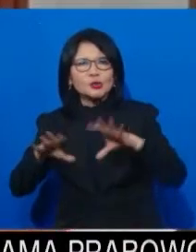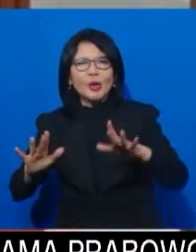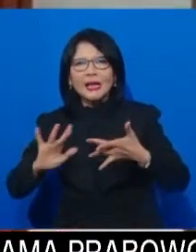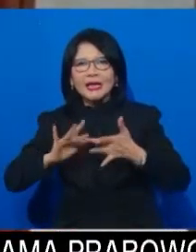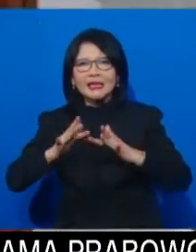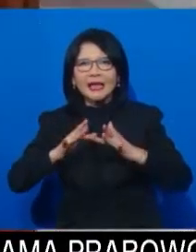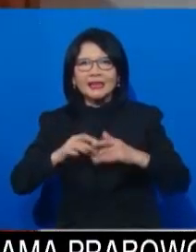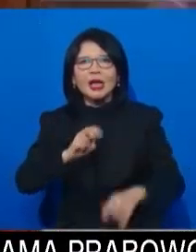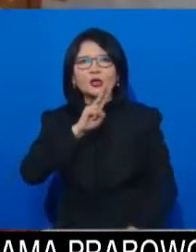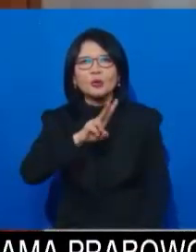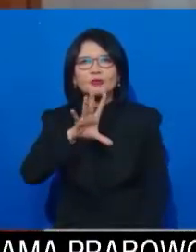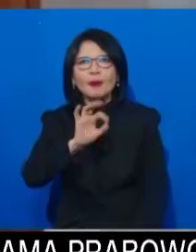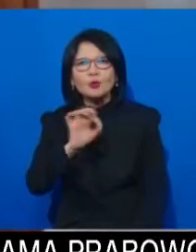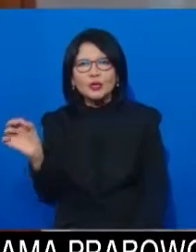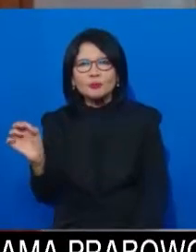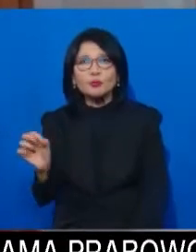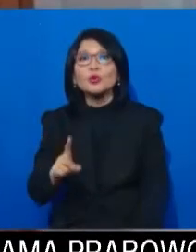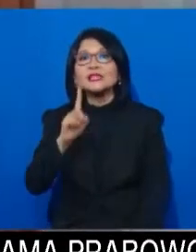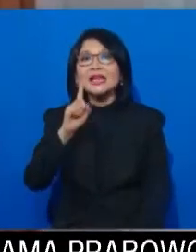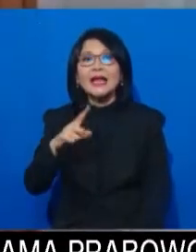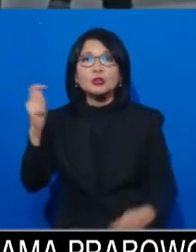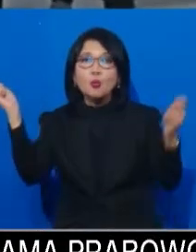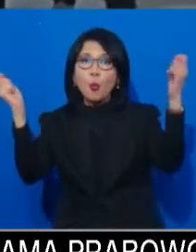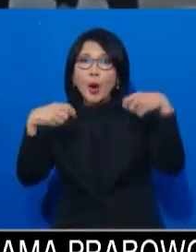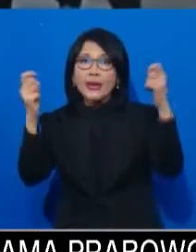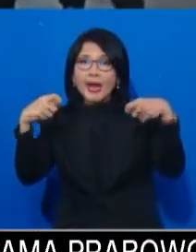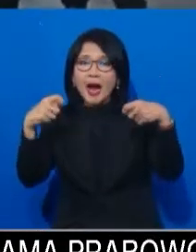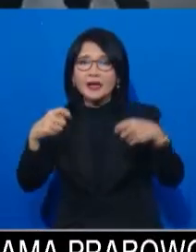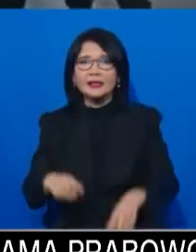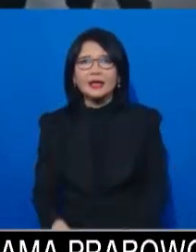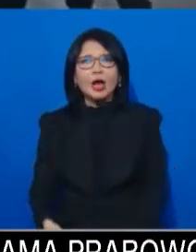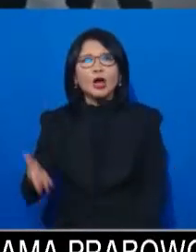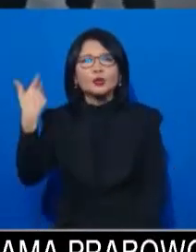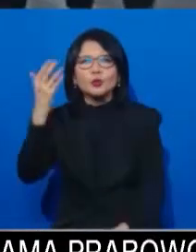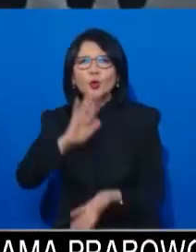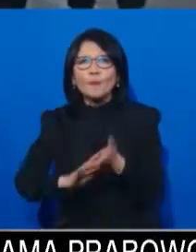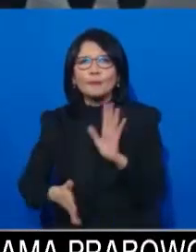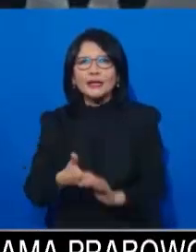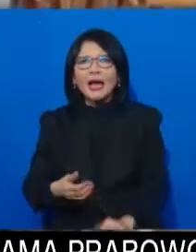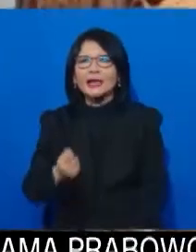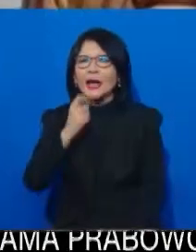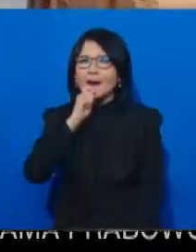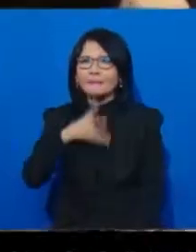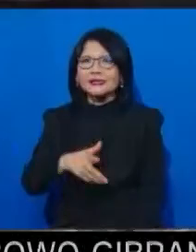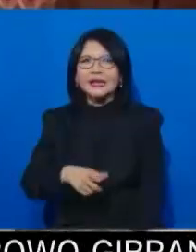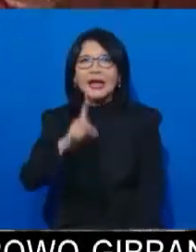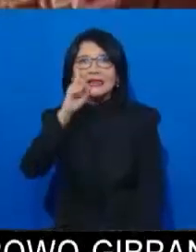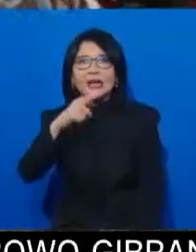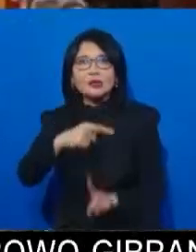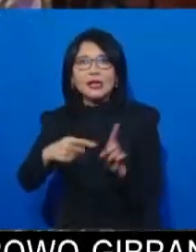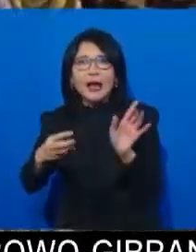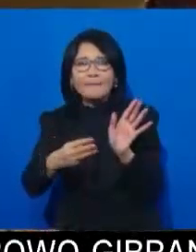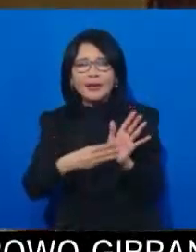harga Rp250.000 per buah. Bahkan, ia juga pernah menerima pesanan wayang sak semen berukuran 1,5 meter